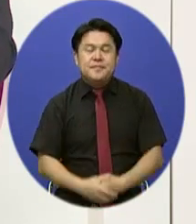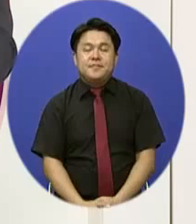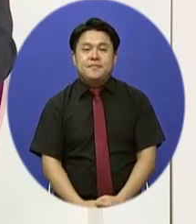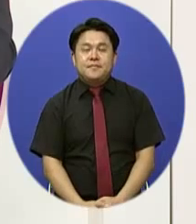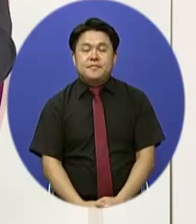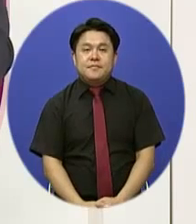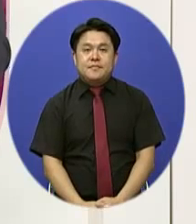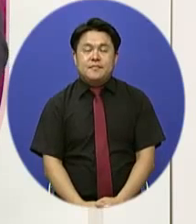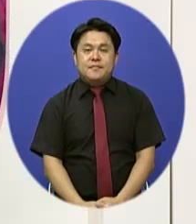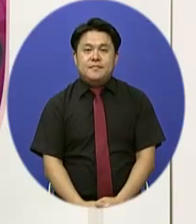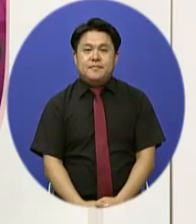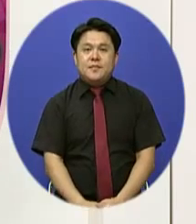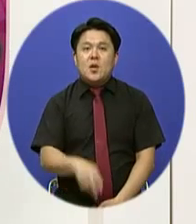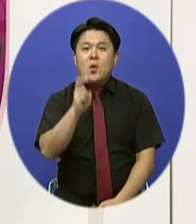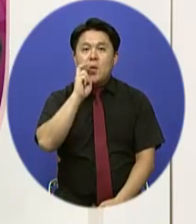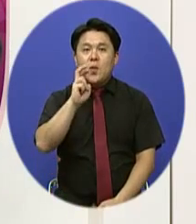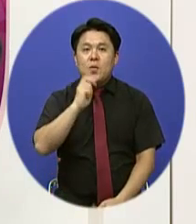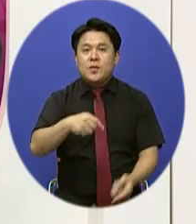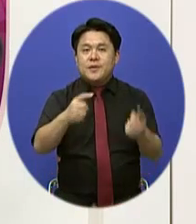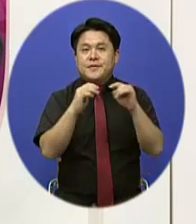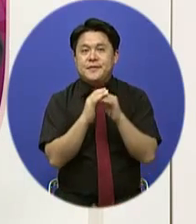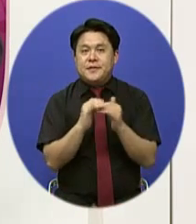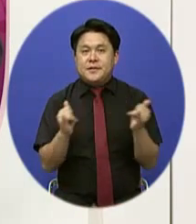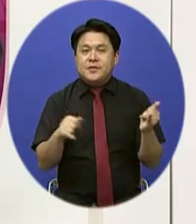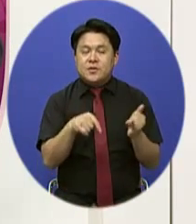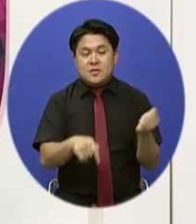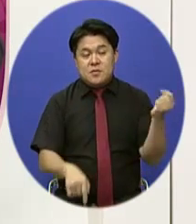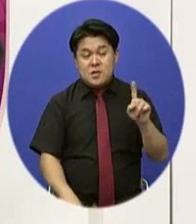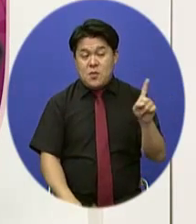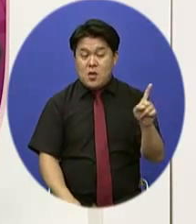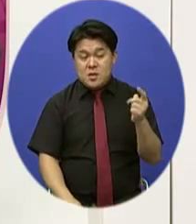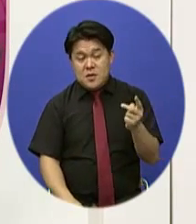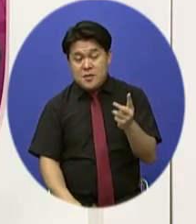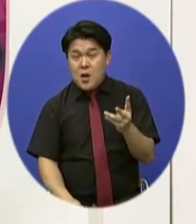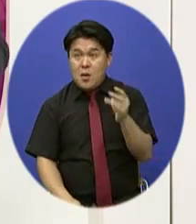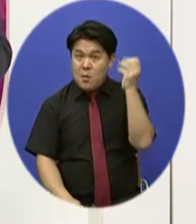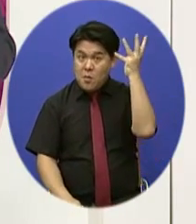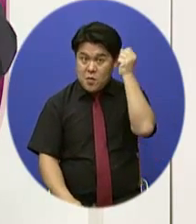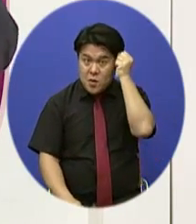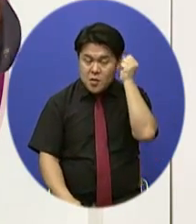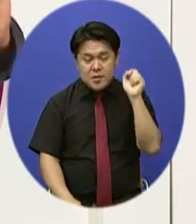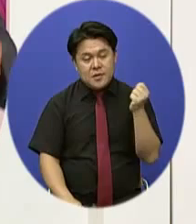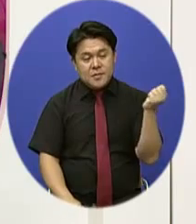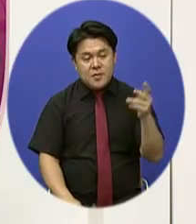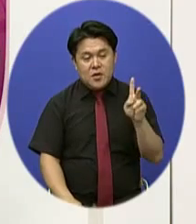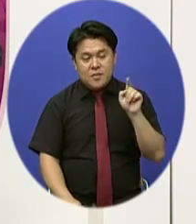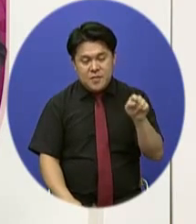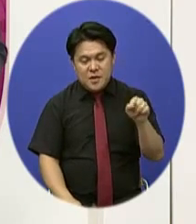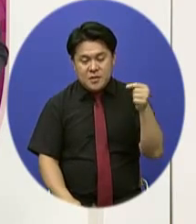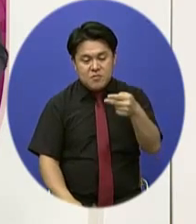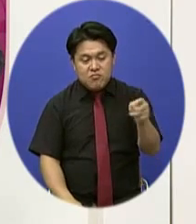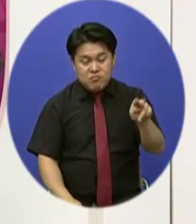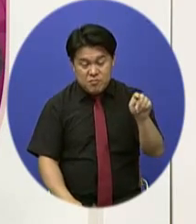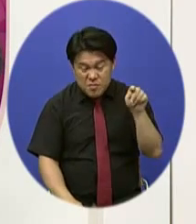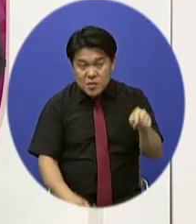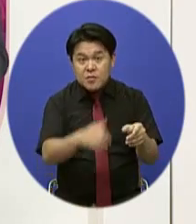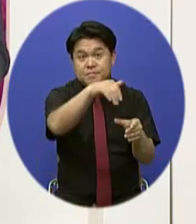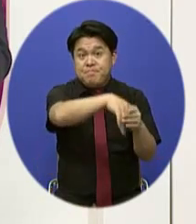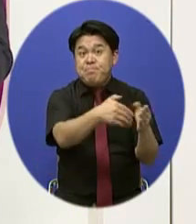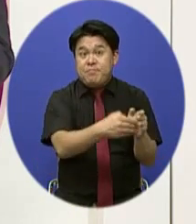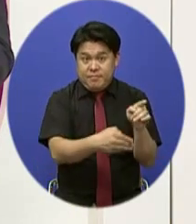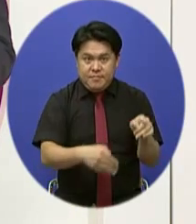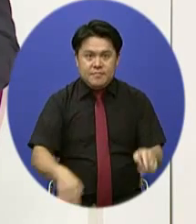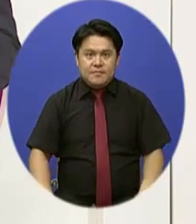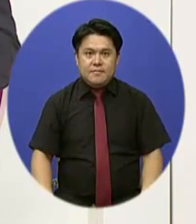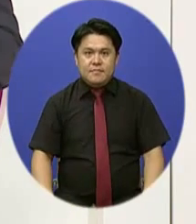그리고 뭐 노래 참여하신 분들은 1번이면 1번, 2번이면 2번, 우물정자만 누르면 심사가 완료가 되는 거죠. 네, 그렇습니다.